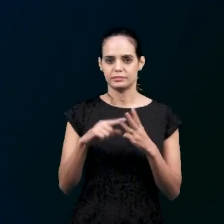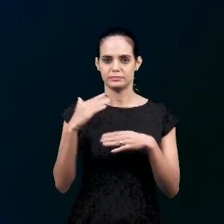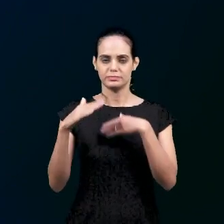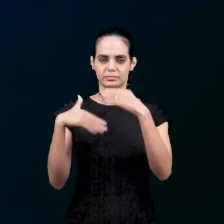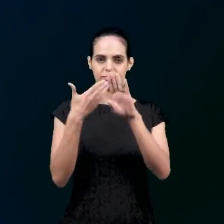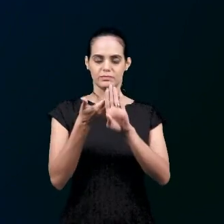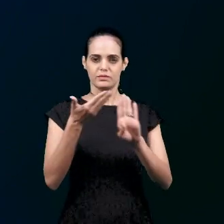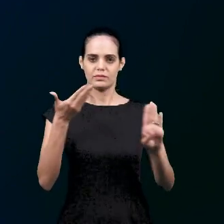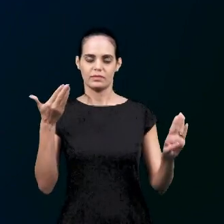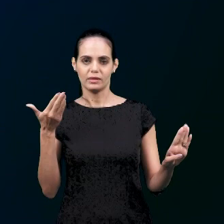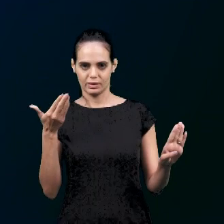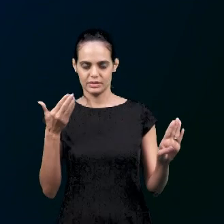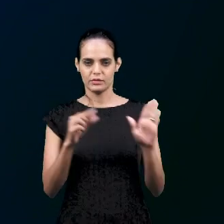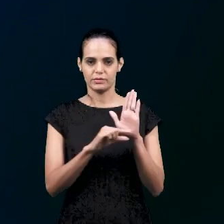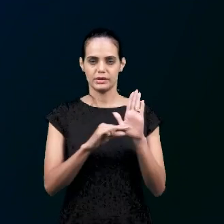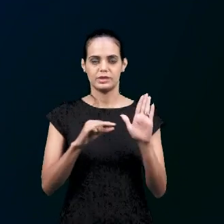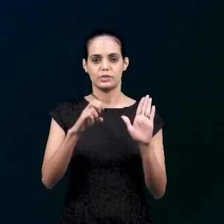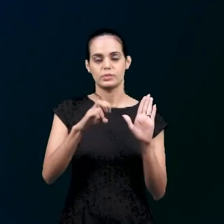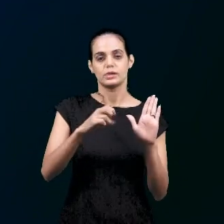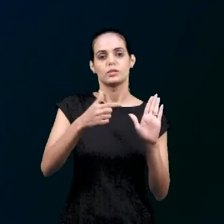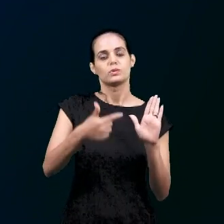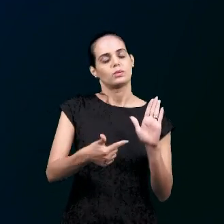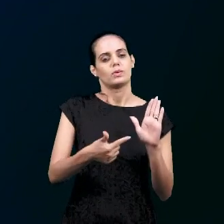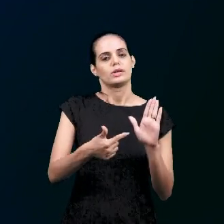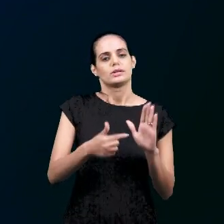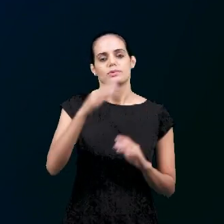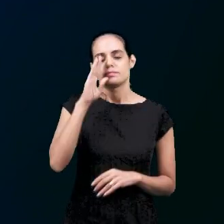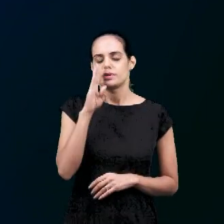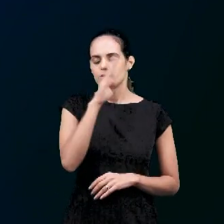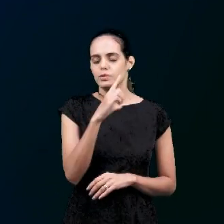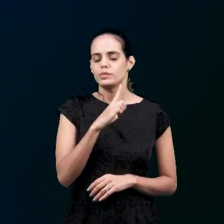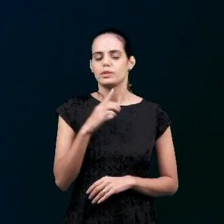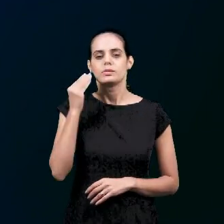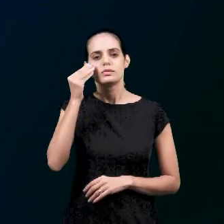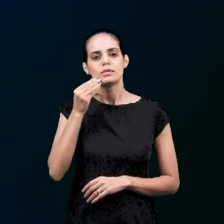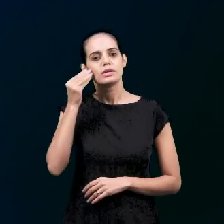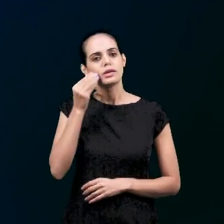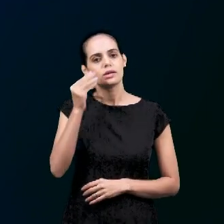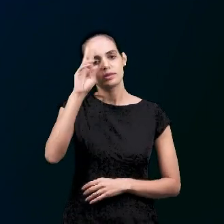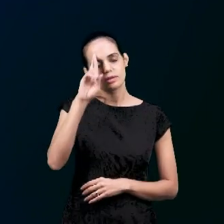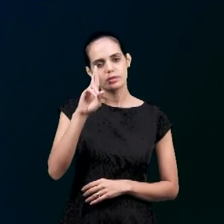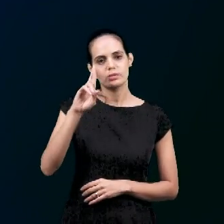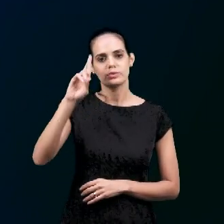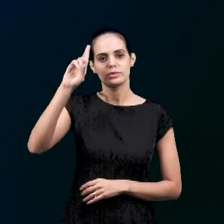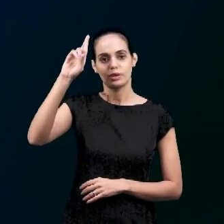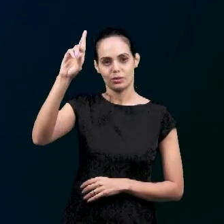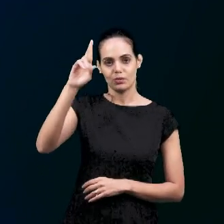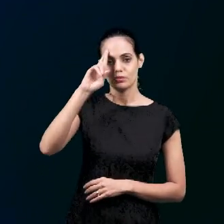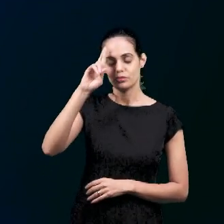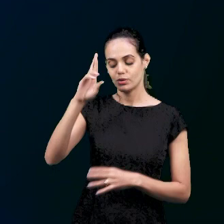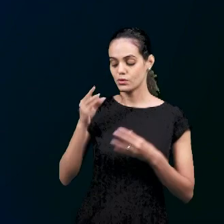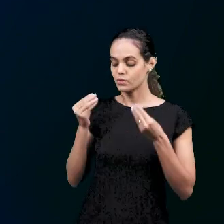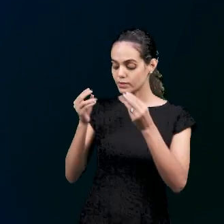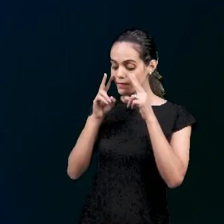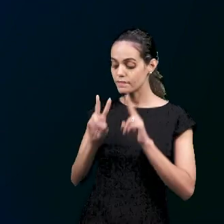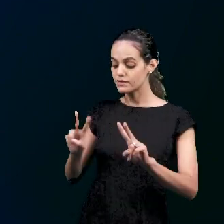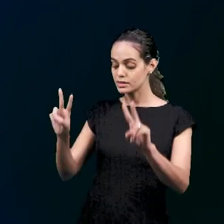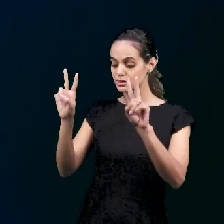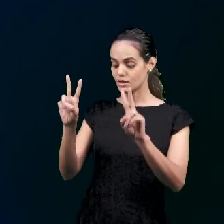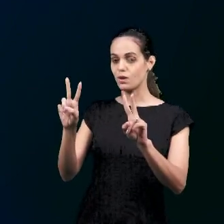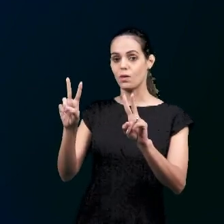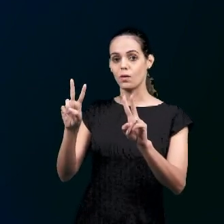Jésus était en train de l'appeler. La sanctification se trouve au verset 52, quand Bartimée, il a eu l'expérience avec le Seigneur